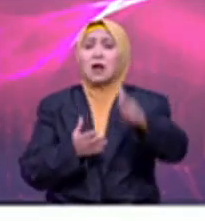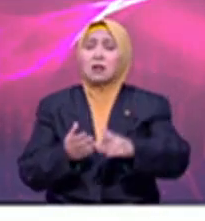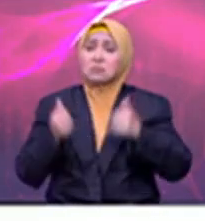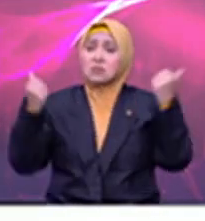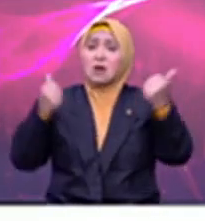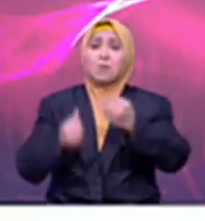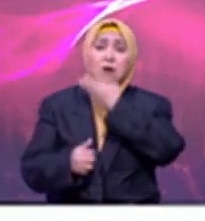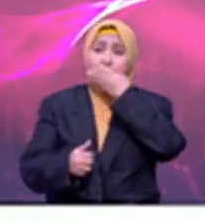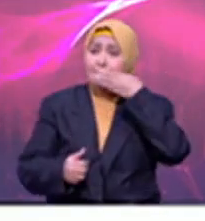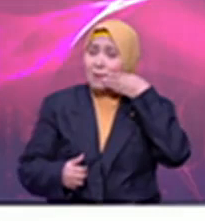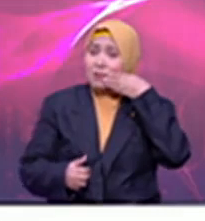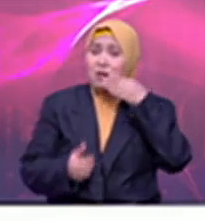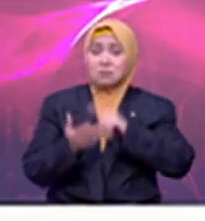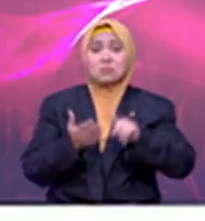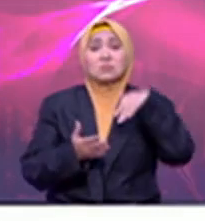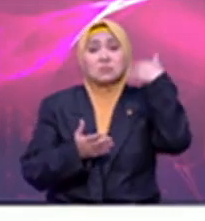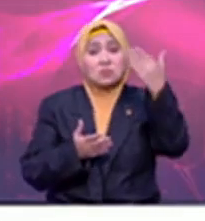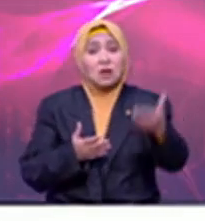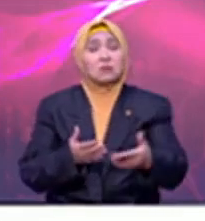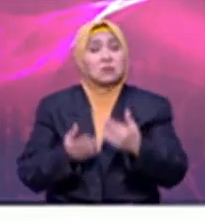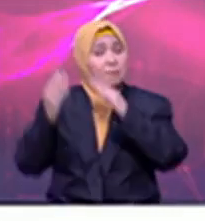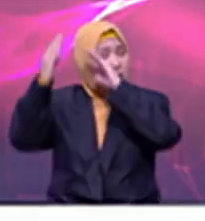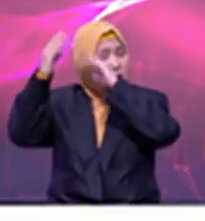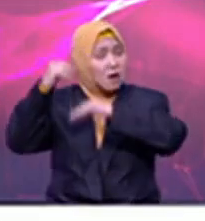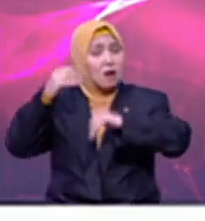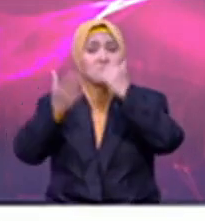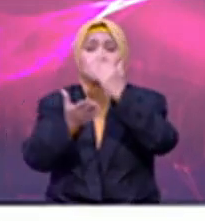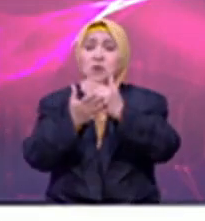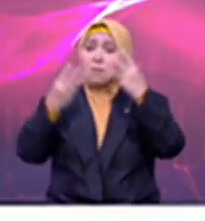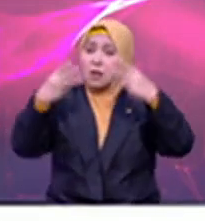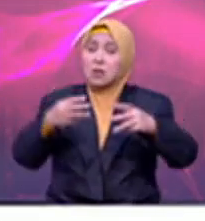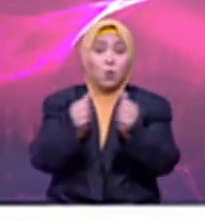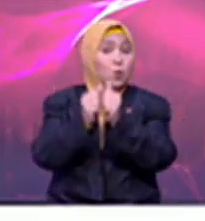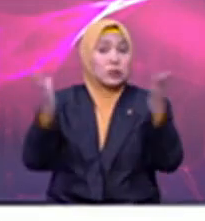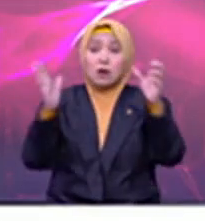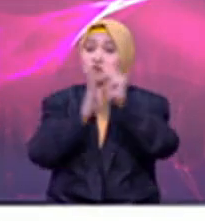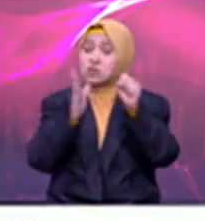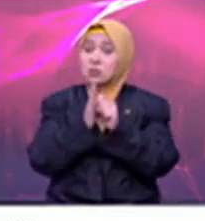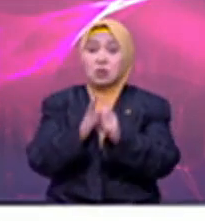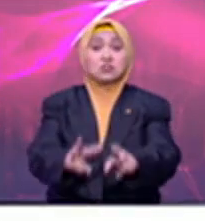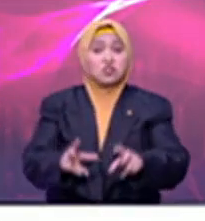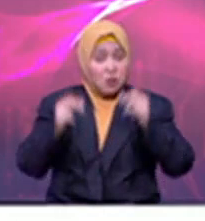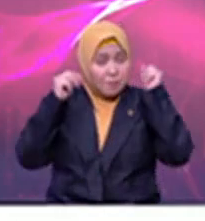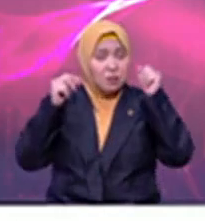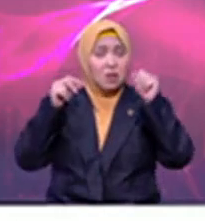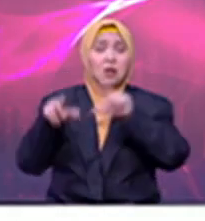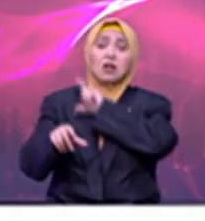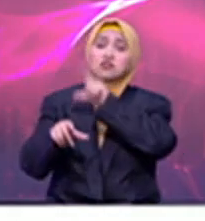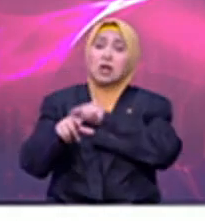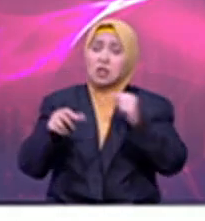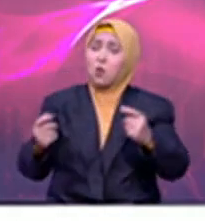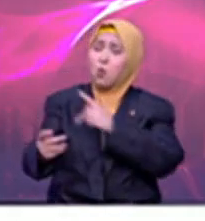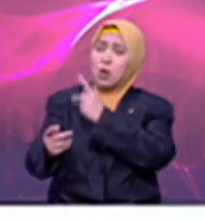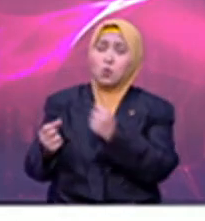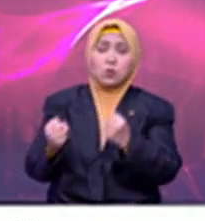Ramadan minggu depan beliau Dalam pada itu berharap genjatan senjata tanpa syarat dan segera di ghaza dapat